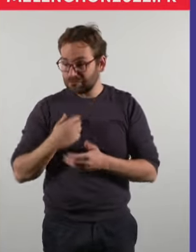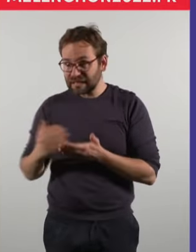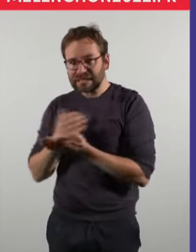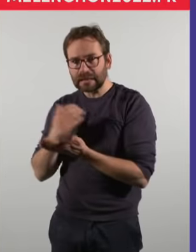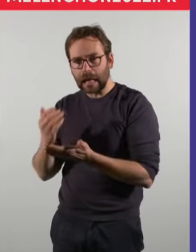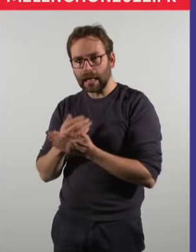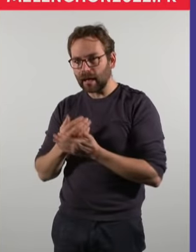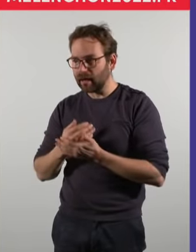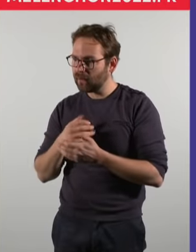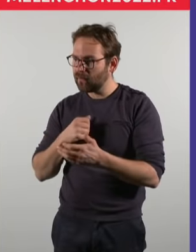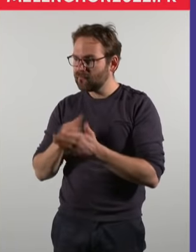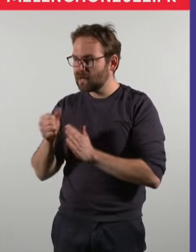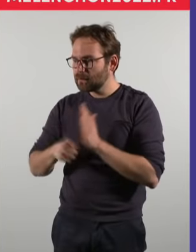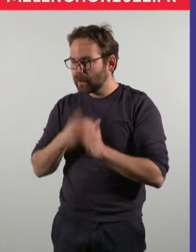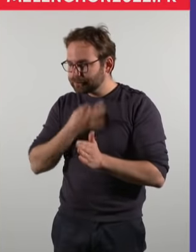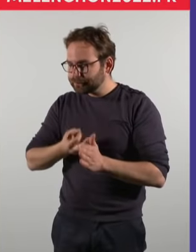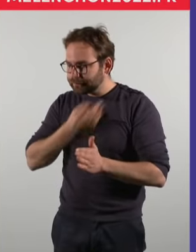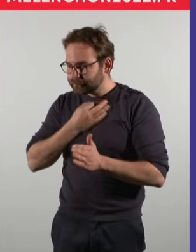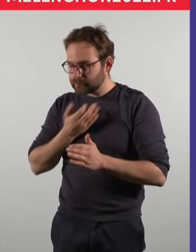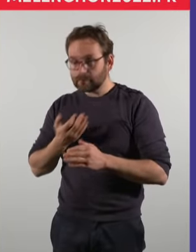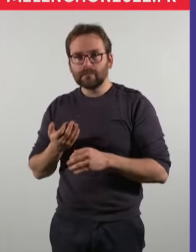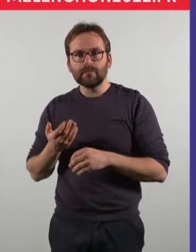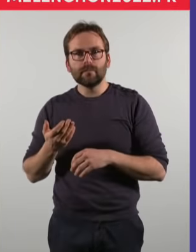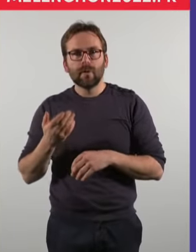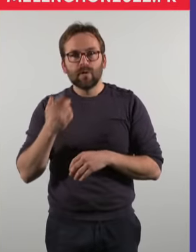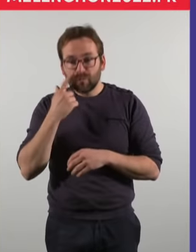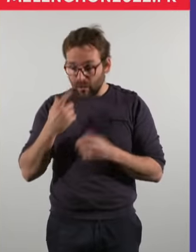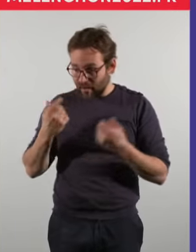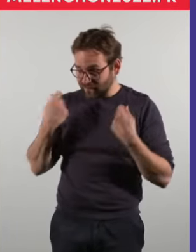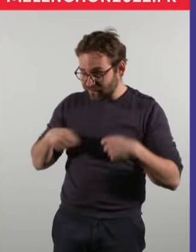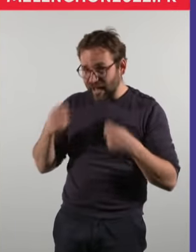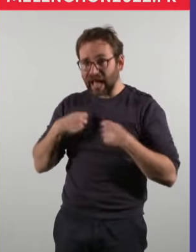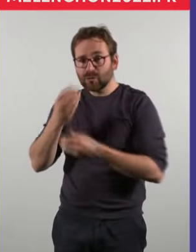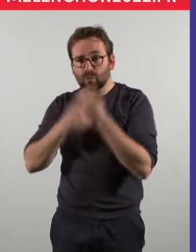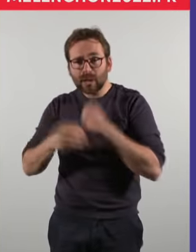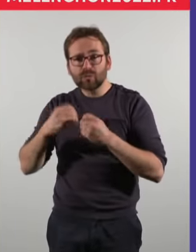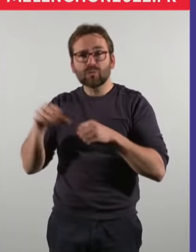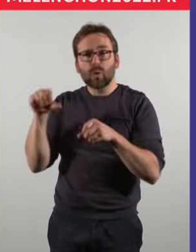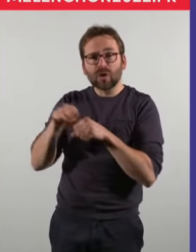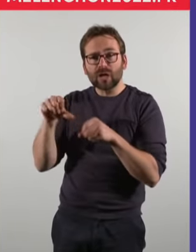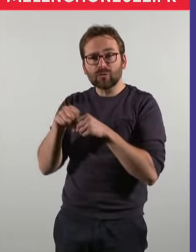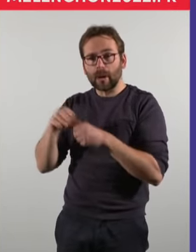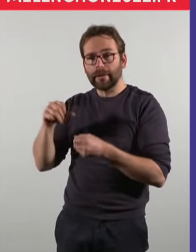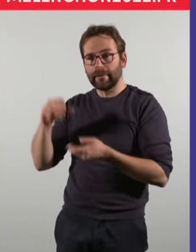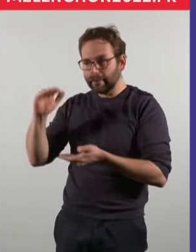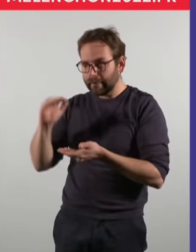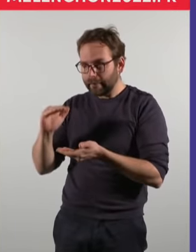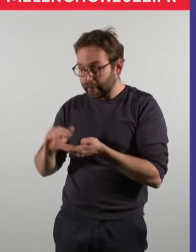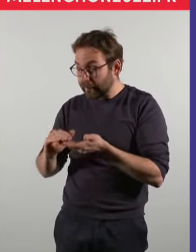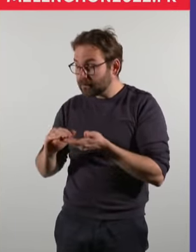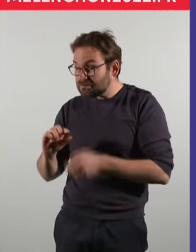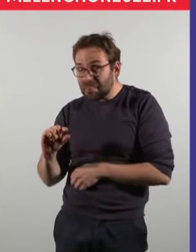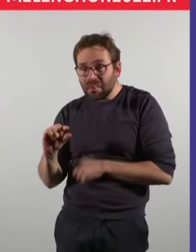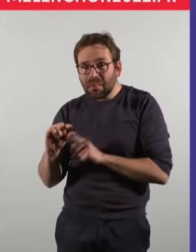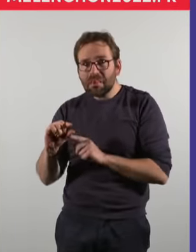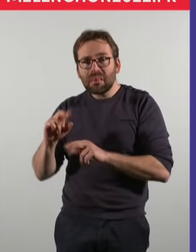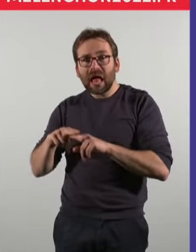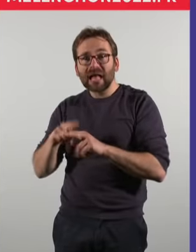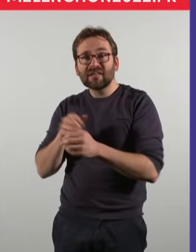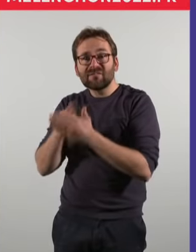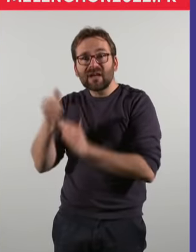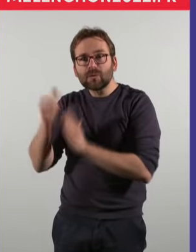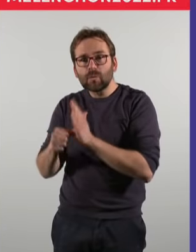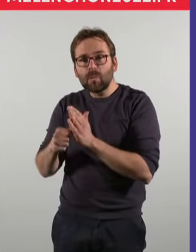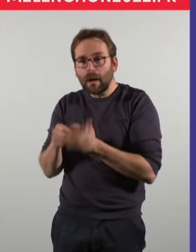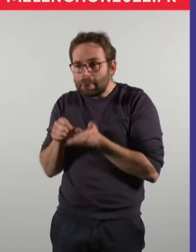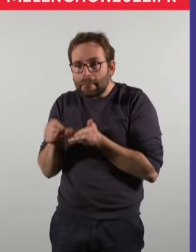ça ne suffisait pas. Quand on a sorti la nourriture, les frais, l'eau, l'électricité, le gasoil pour aller travailler, on arrive à peine à boucler la fin de